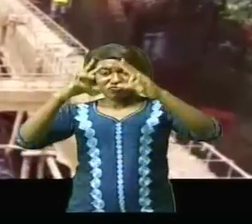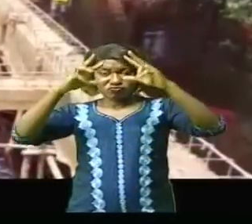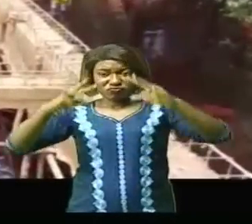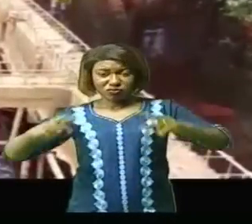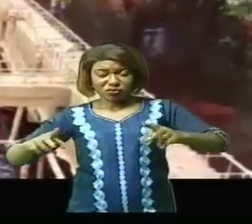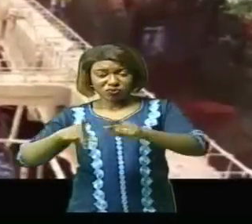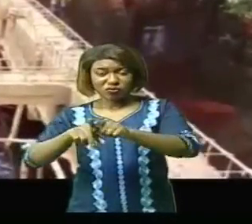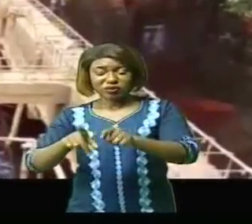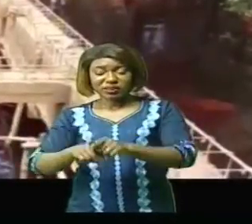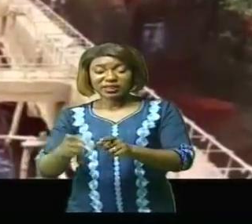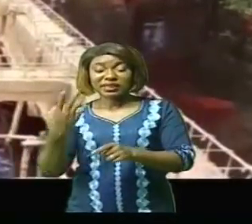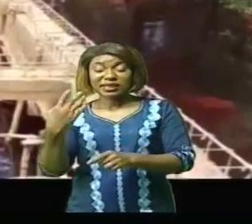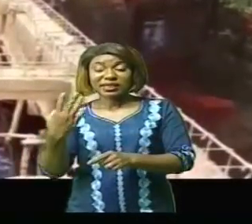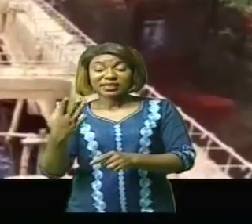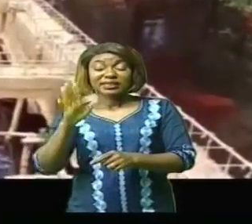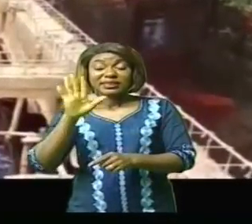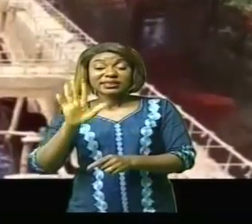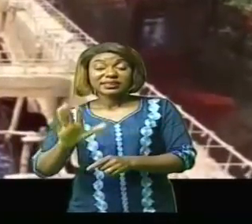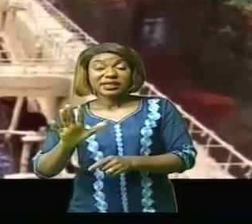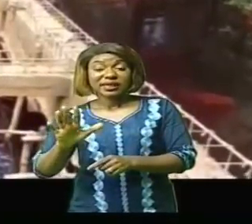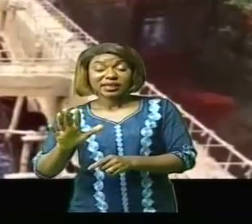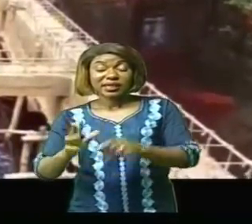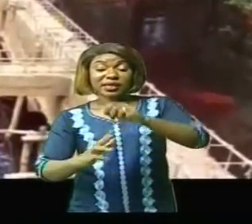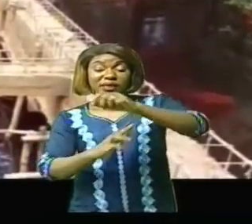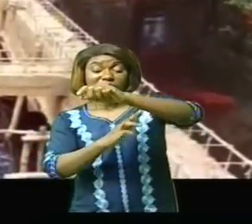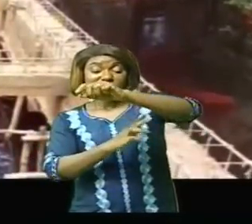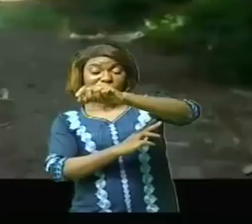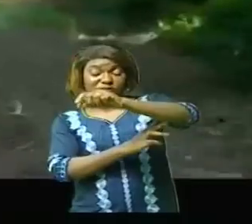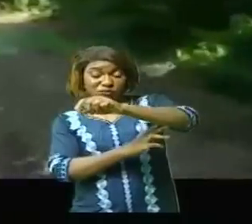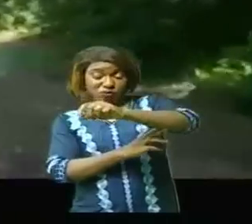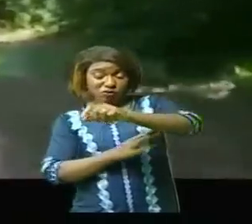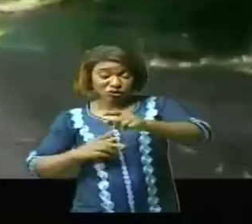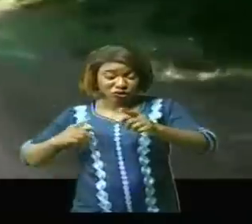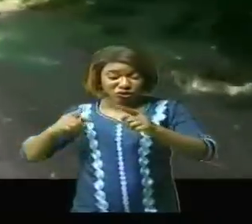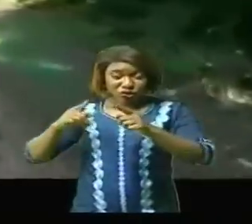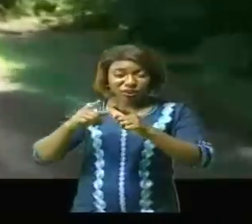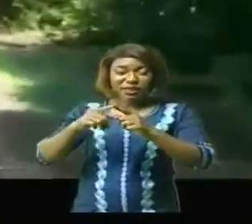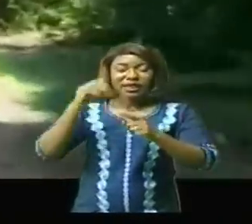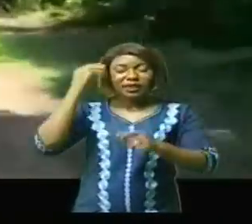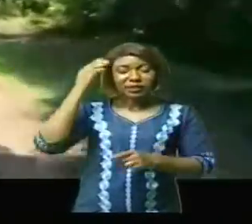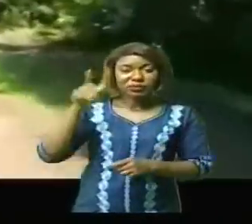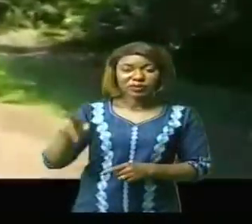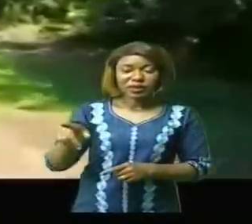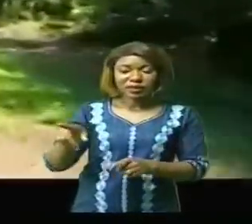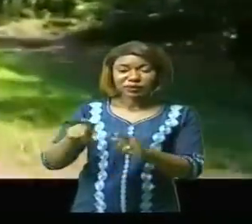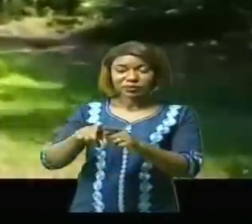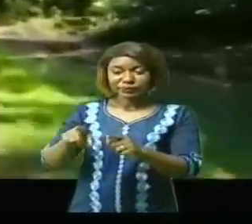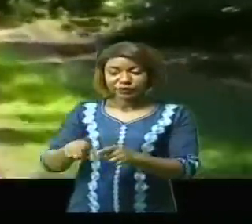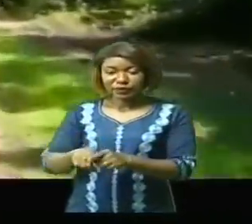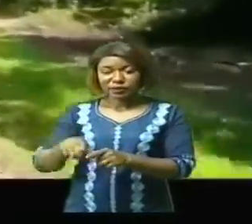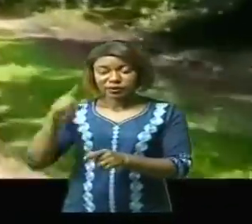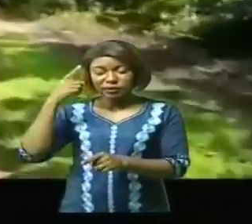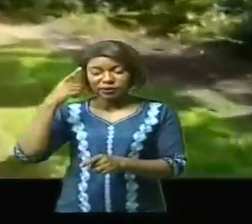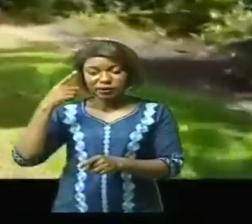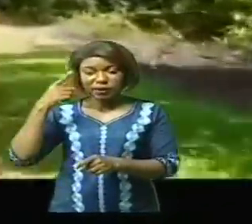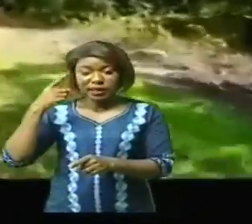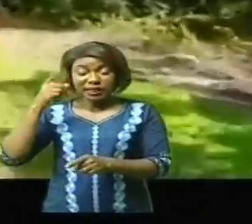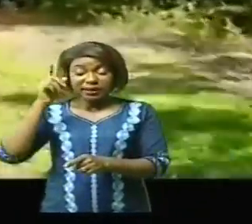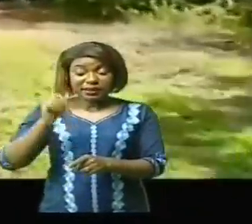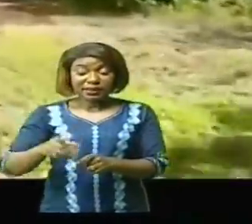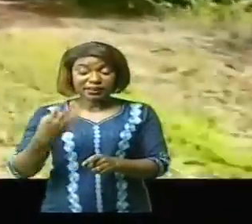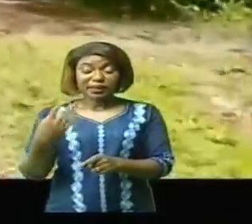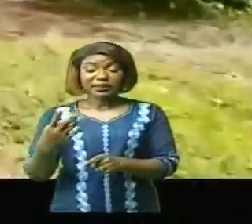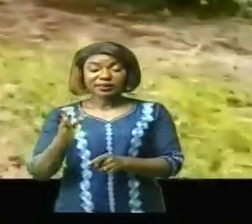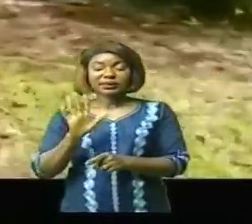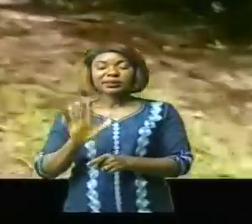des 45 ponts des Pendjoa jusqu'à Losofi, ainsi que l'ouverture de près de 35 km de route